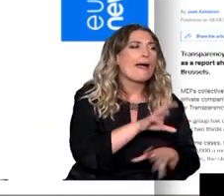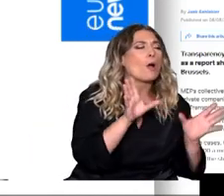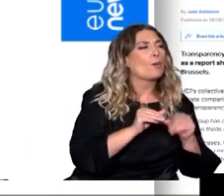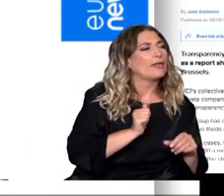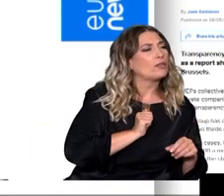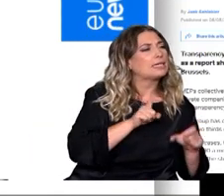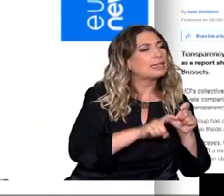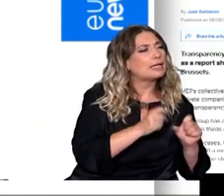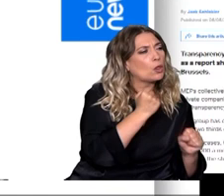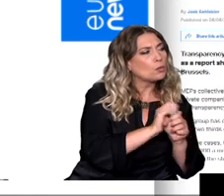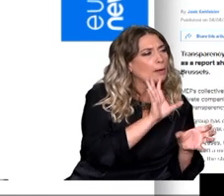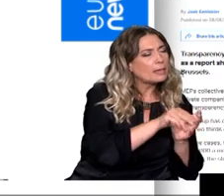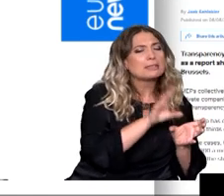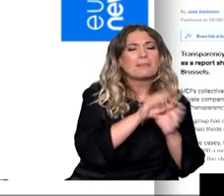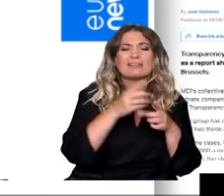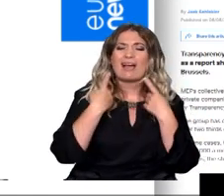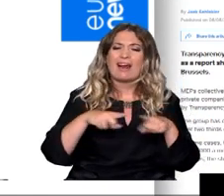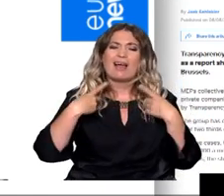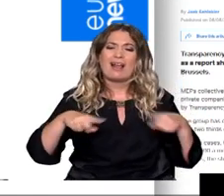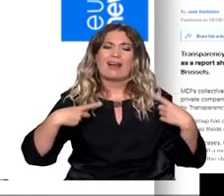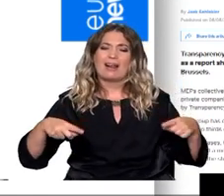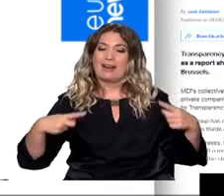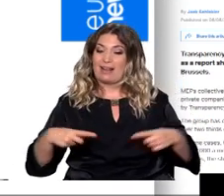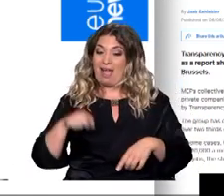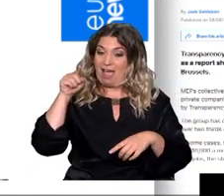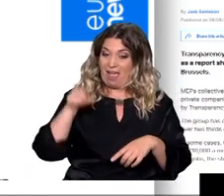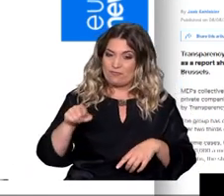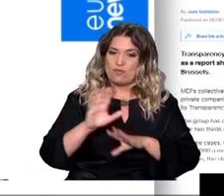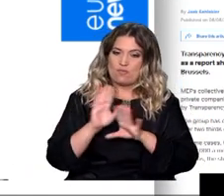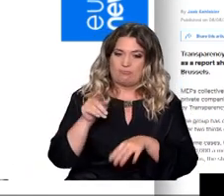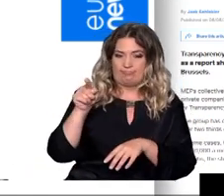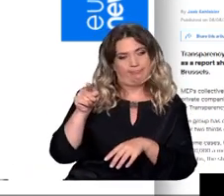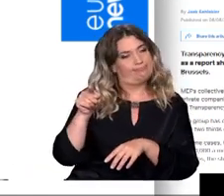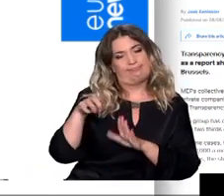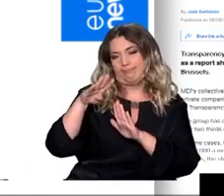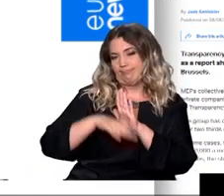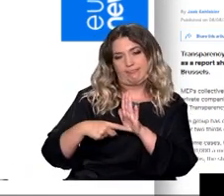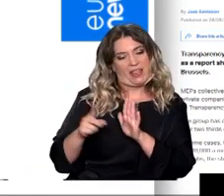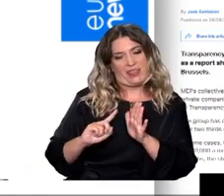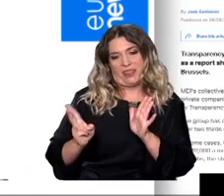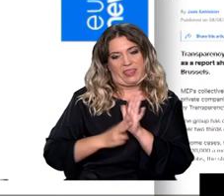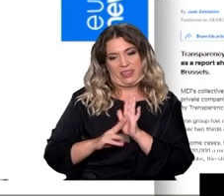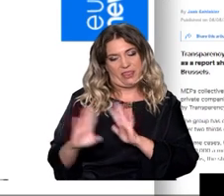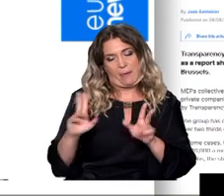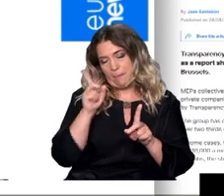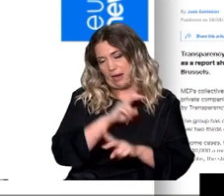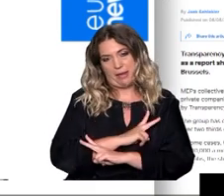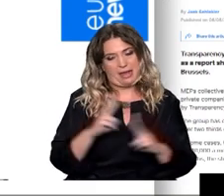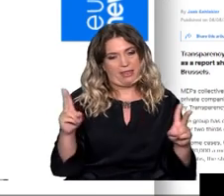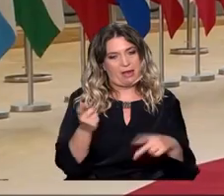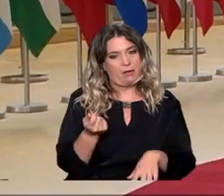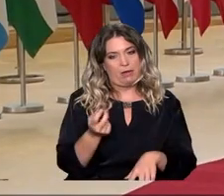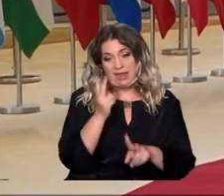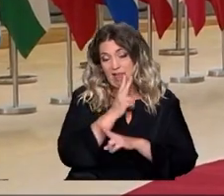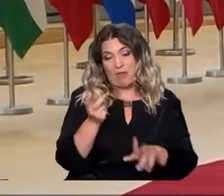εταιρείες που ασκούν επίσης ενεργά πιέσεις στην πολιτική της Ευρωπαϊκής Ένωσης, σύμφωνα με έκθεση που δημοσιεύτηκε από τη Διεθνή Διαφάνεια Ευρωπαϊκής